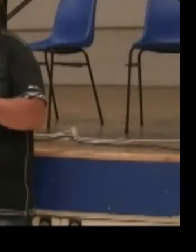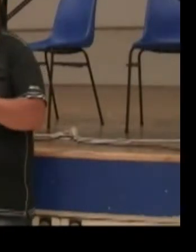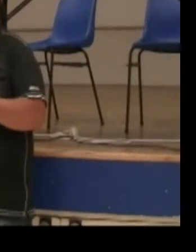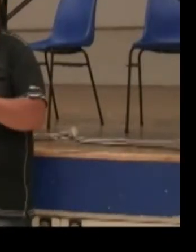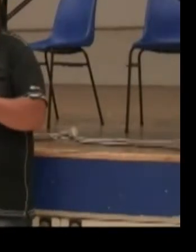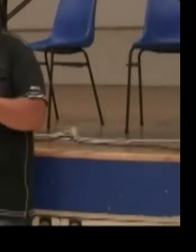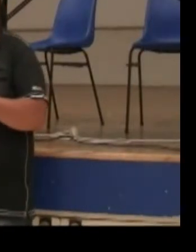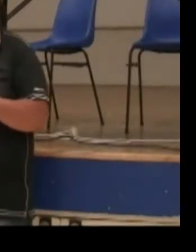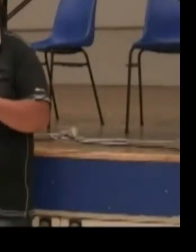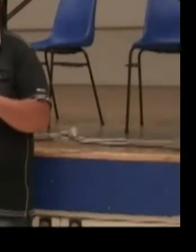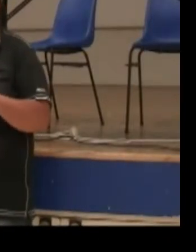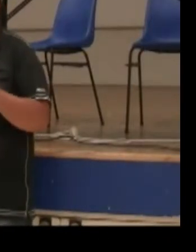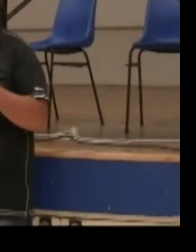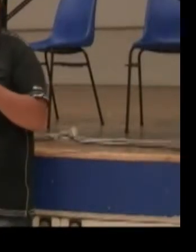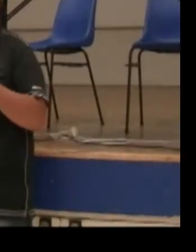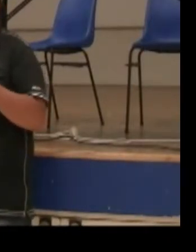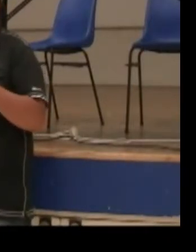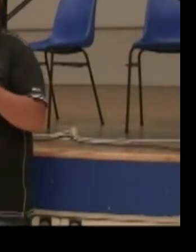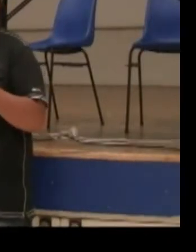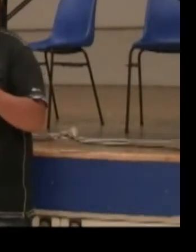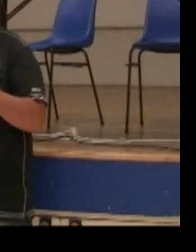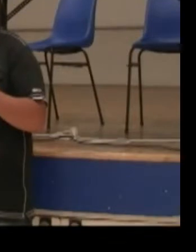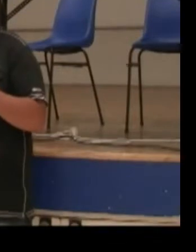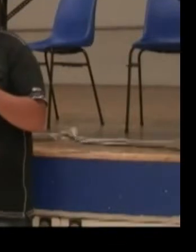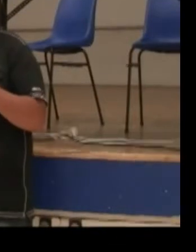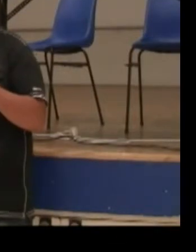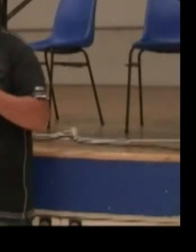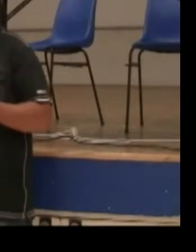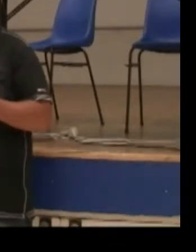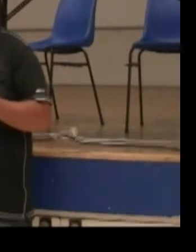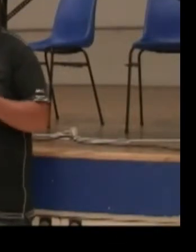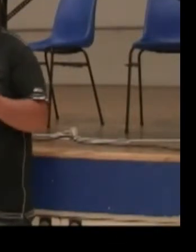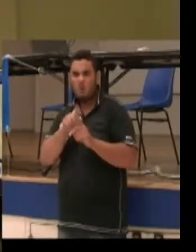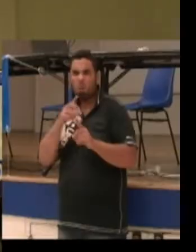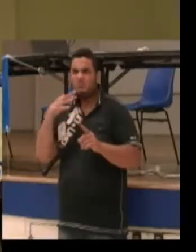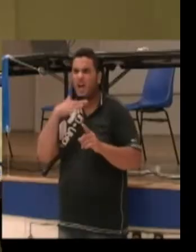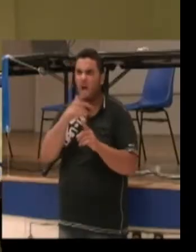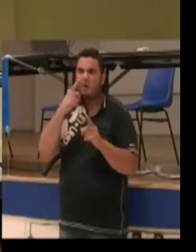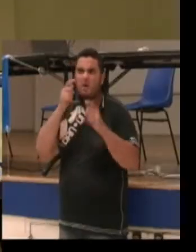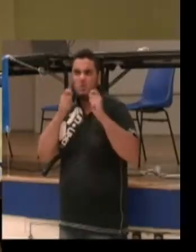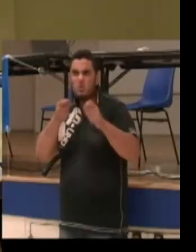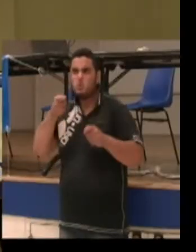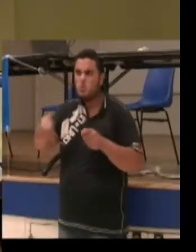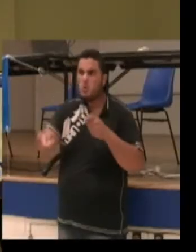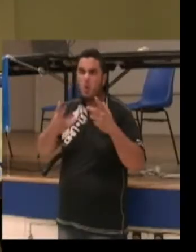djihad, comment Allah subhanahu wa ta'ala le décrit dans le Coran. Le sens du djihad.